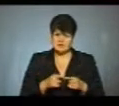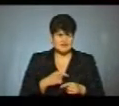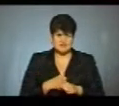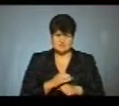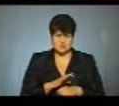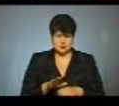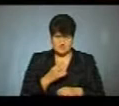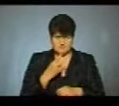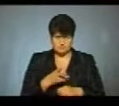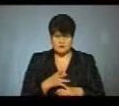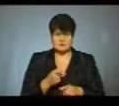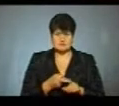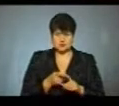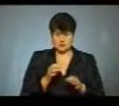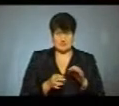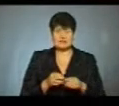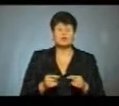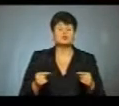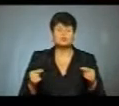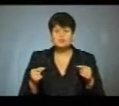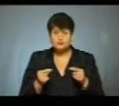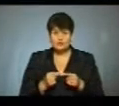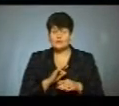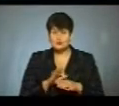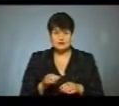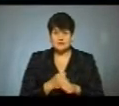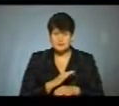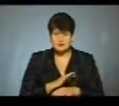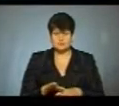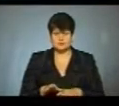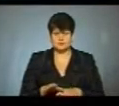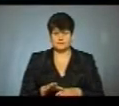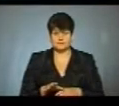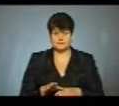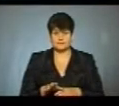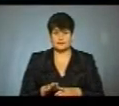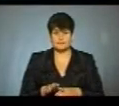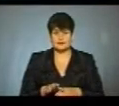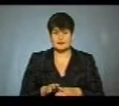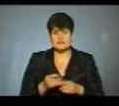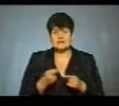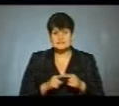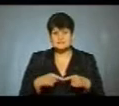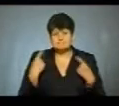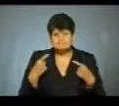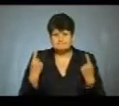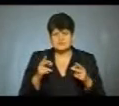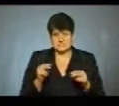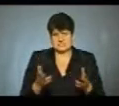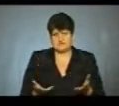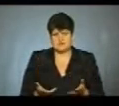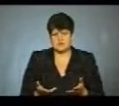спрацює, на ваш погляд, через суди, через неправильне не те, що прописали. По-друге, ну, це просто скажена цифра. Тут